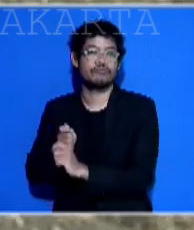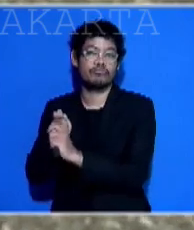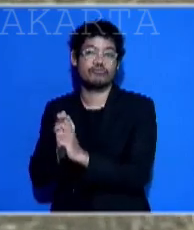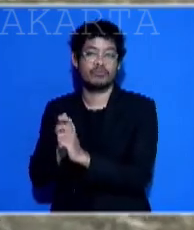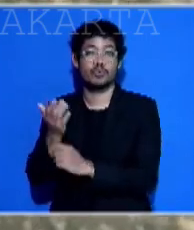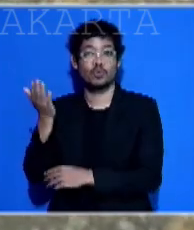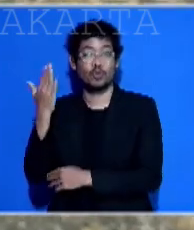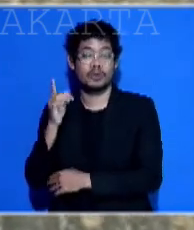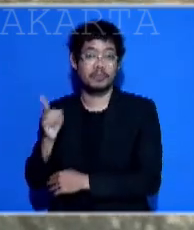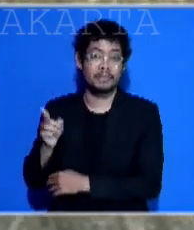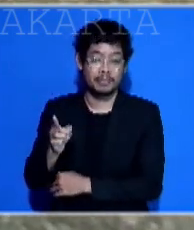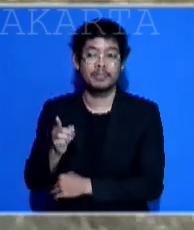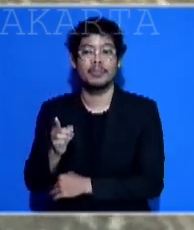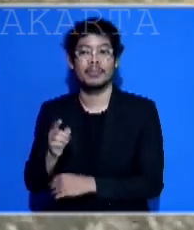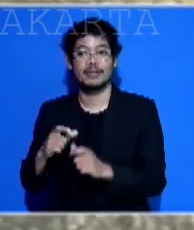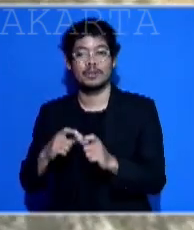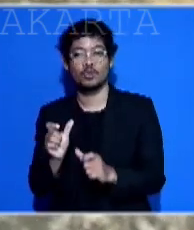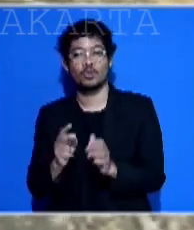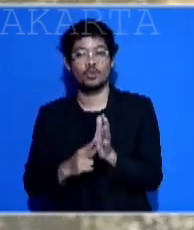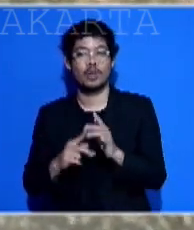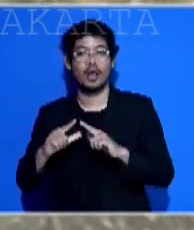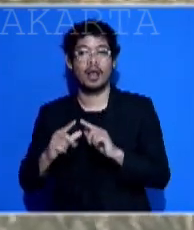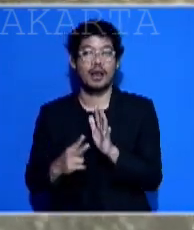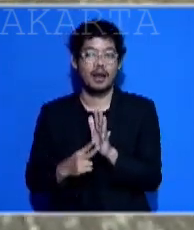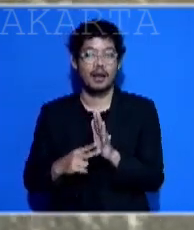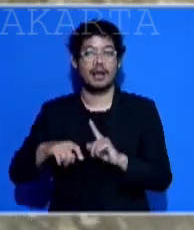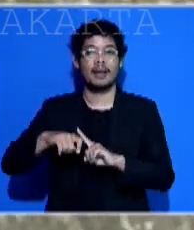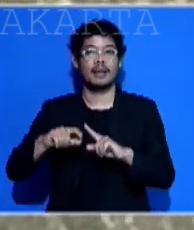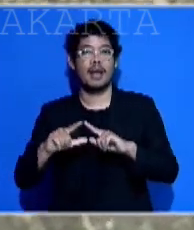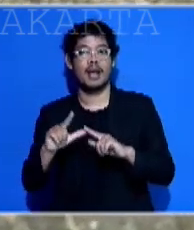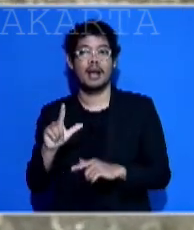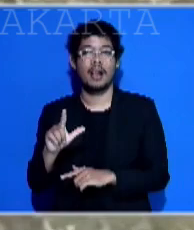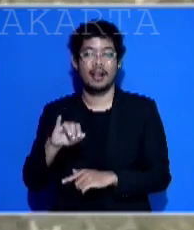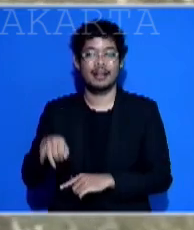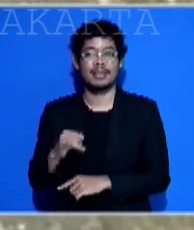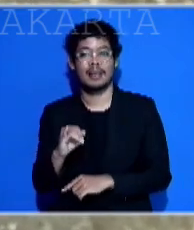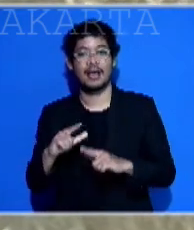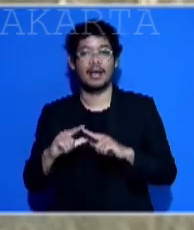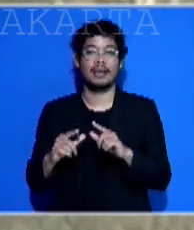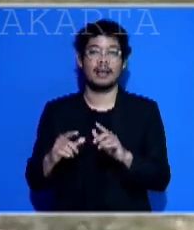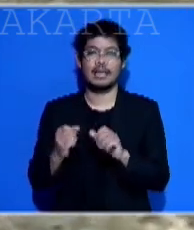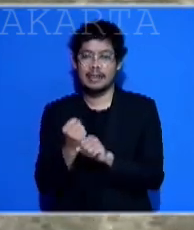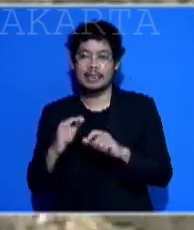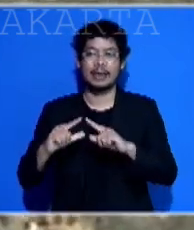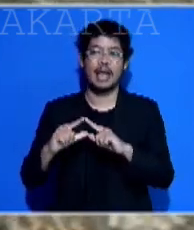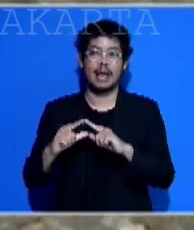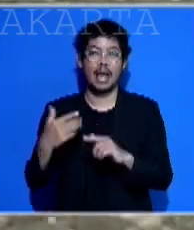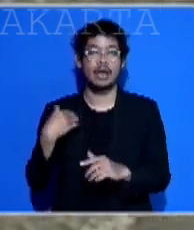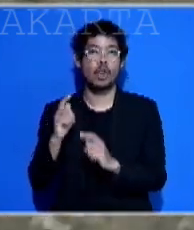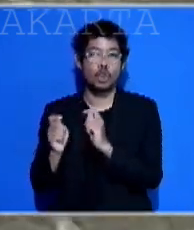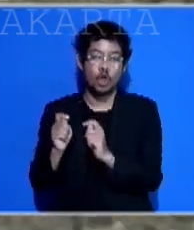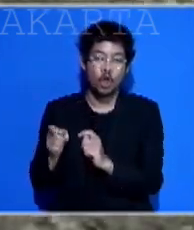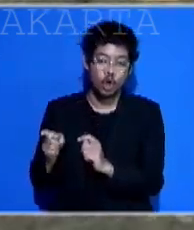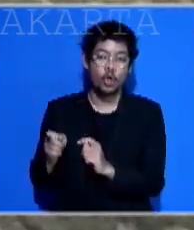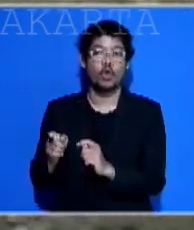Sunan Kalijaga sarta Sunan Geseng. Ing siring kilen mergi kagambar tokoh ringgit lan ingkang cetha sanget inggih menika tokoh